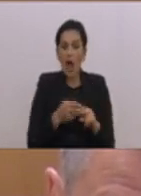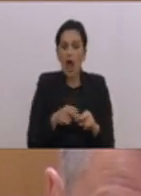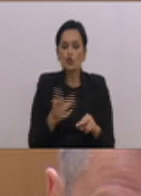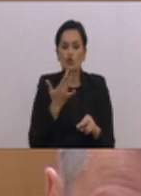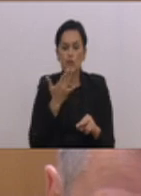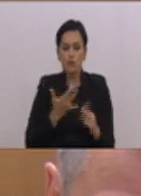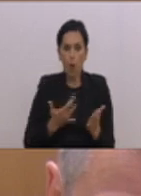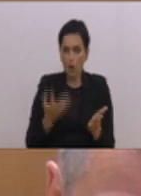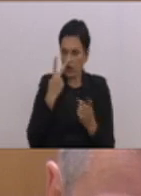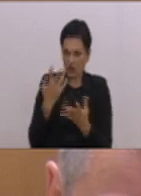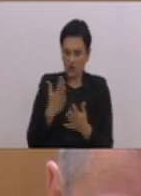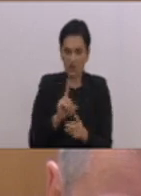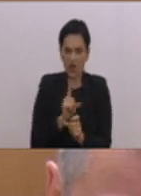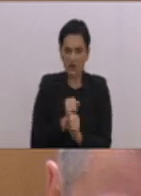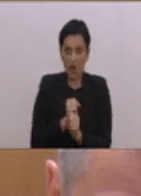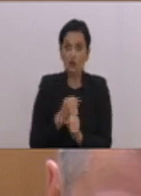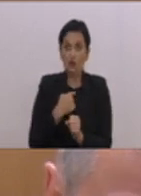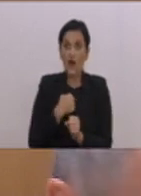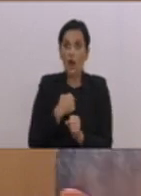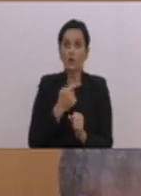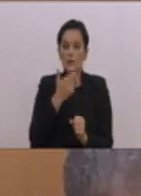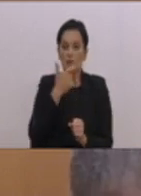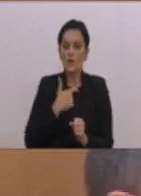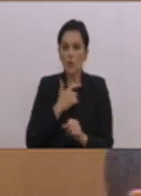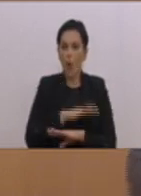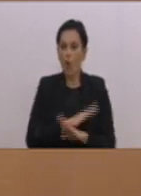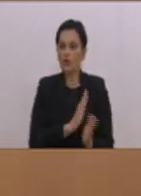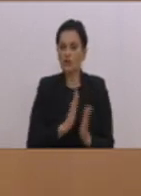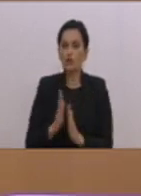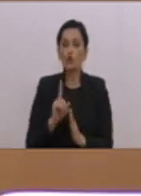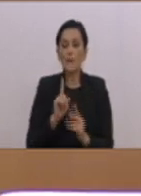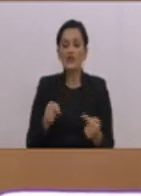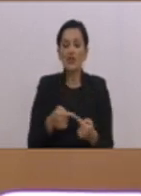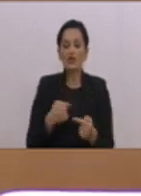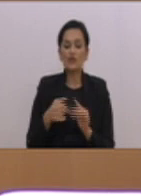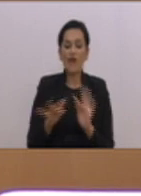პოლიტიკური, რასაც თქვენ აკეთებთ და კიდე კარგად ვიქცევით კონსტრუქციულად, რომ ამაზე შესაბამის რეაქციები არ გვაქვს.